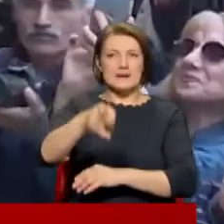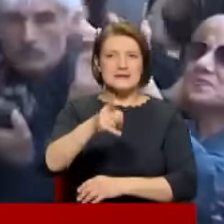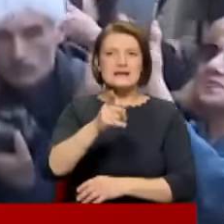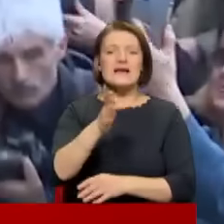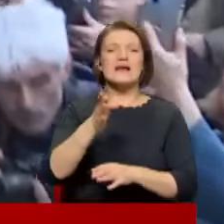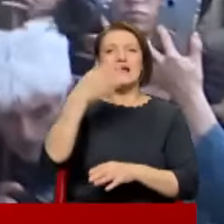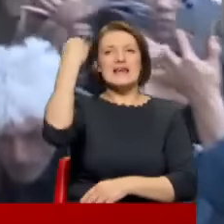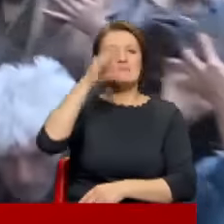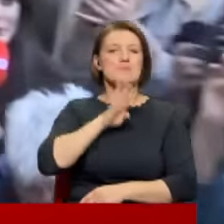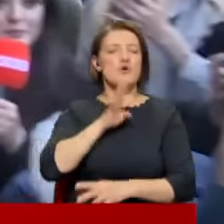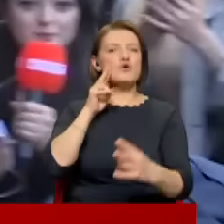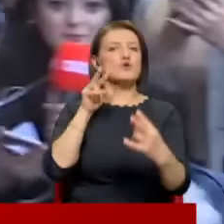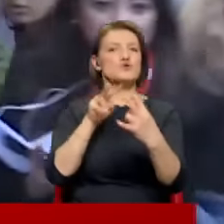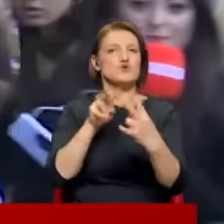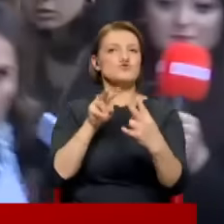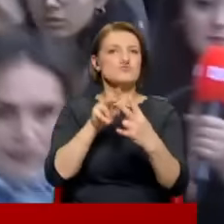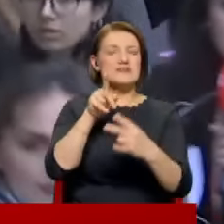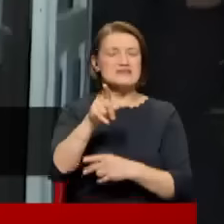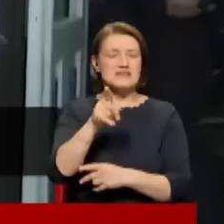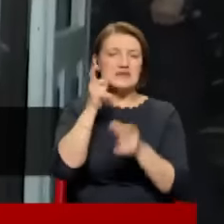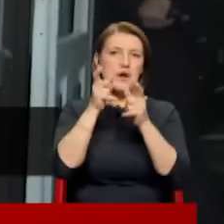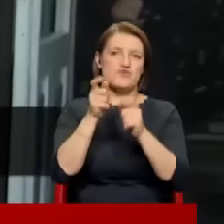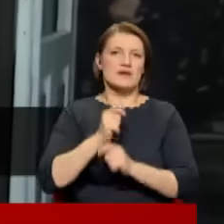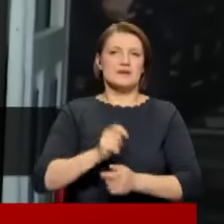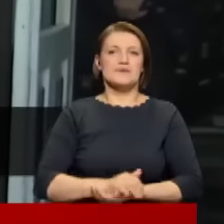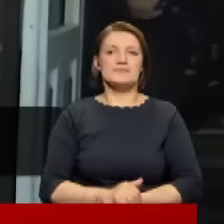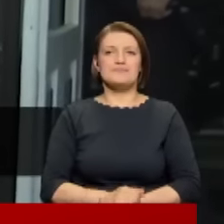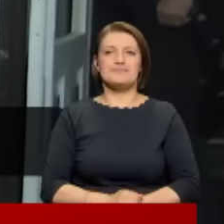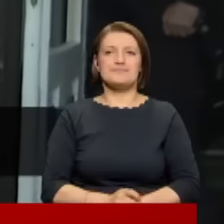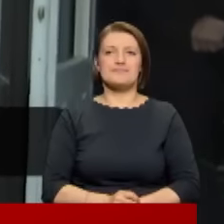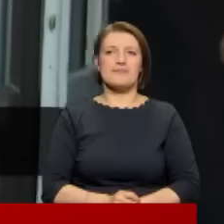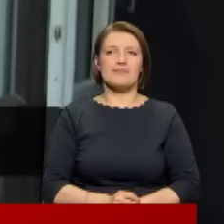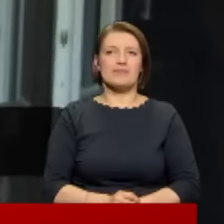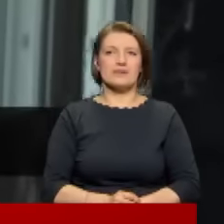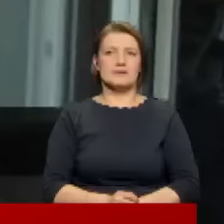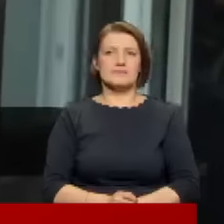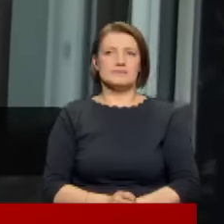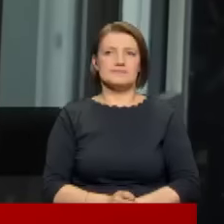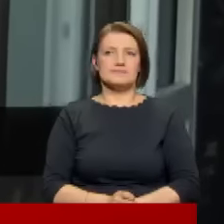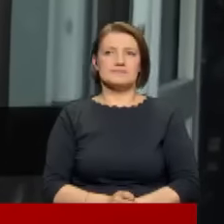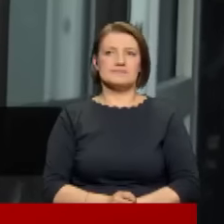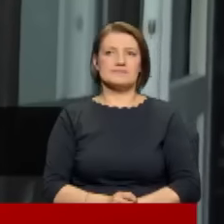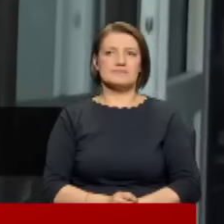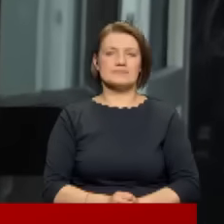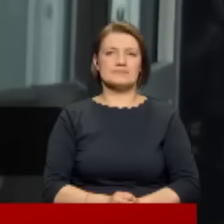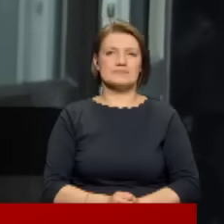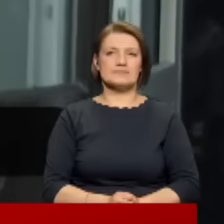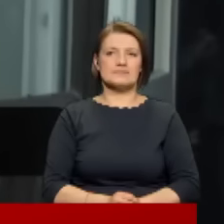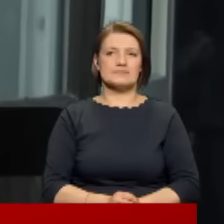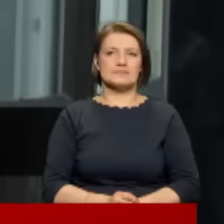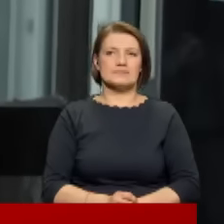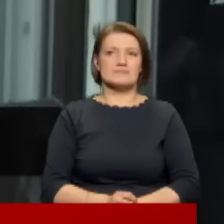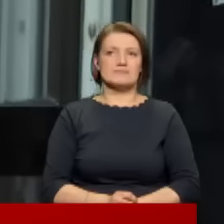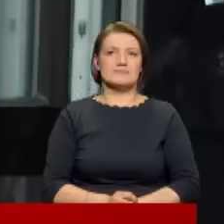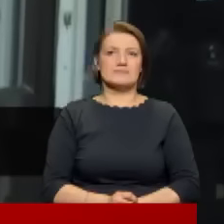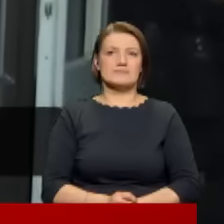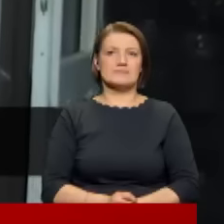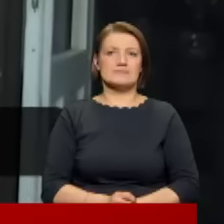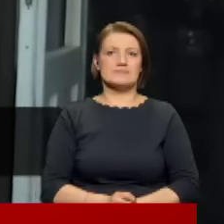önce İmamoğlu ile görüşmesi dikkat çekti. There was three hotels. One is here, Pera Hotel,